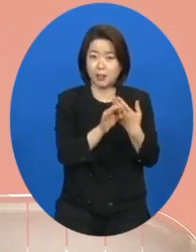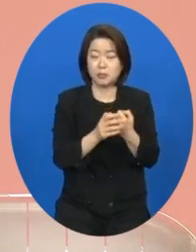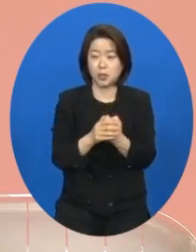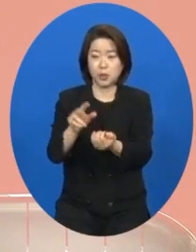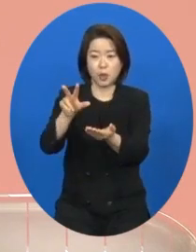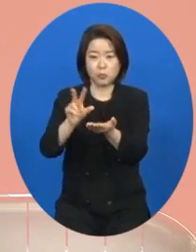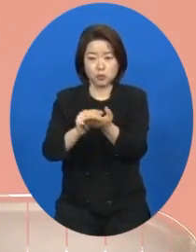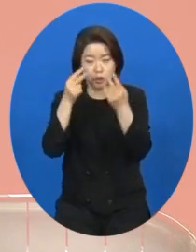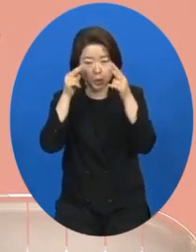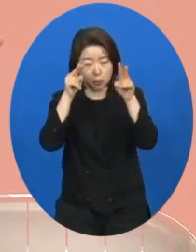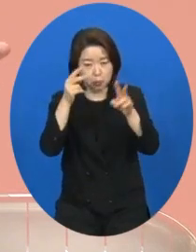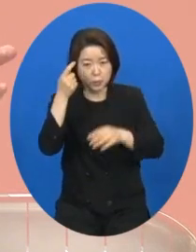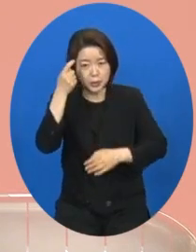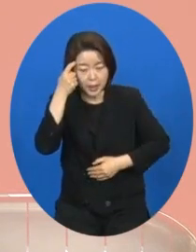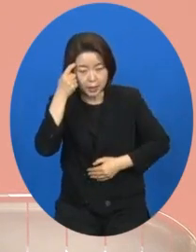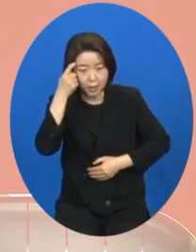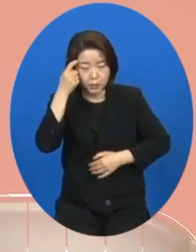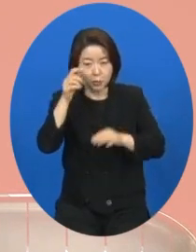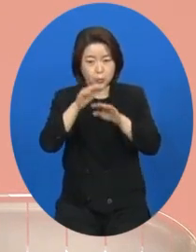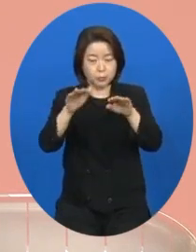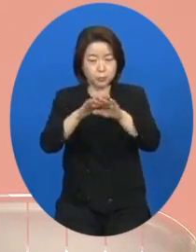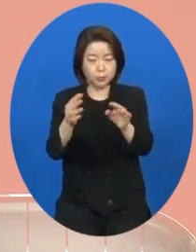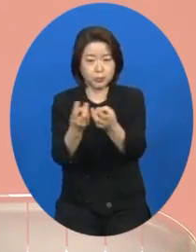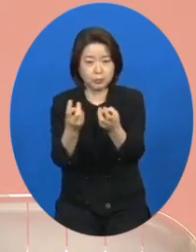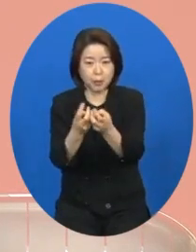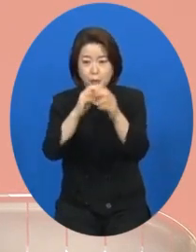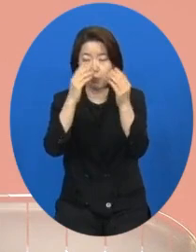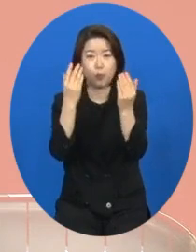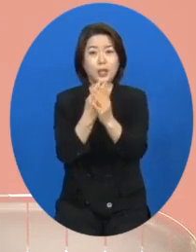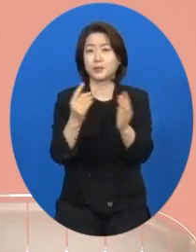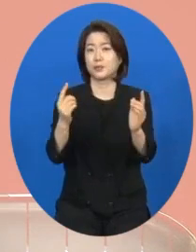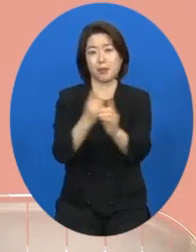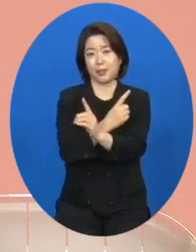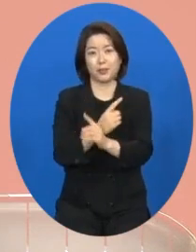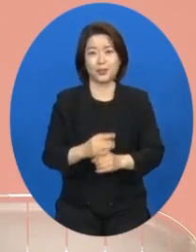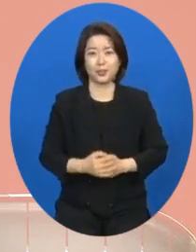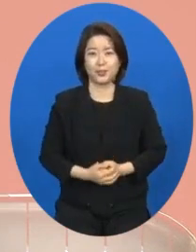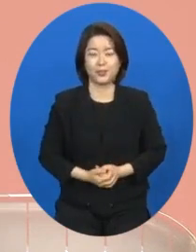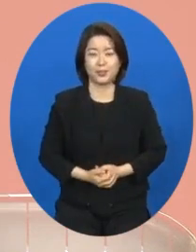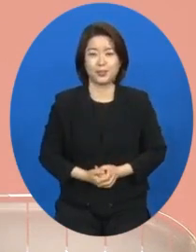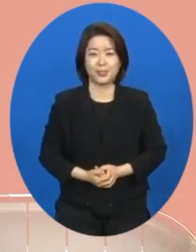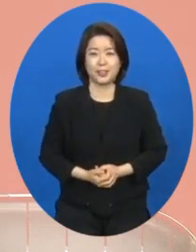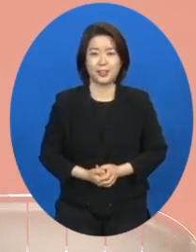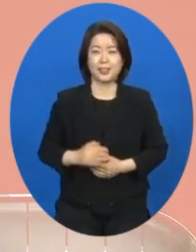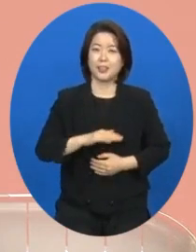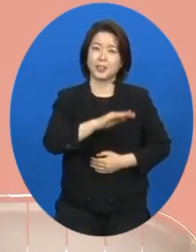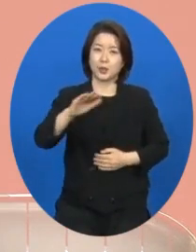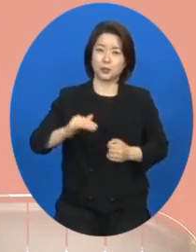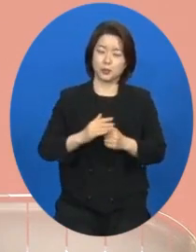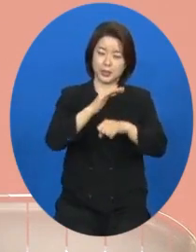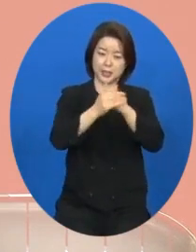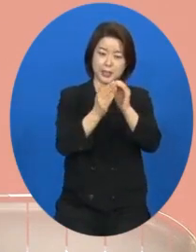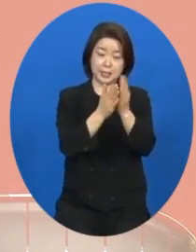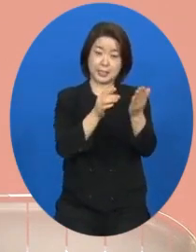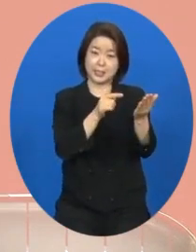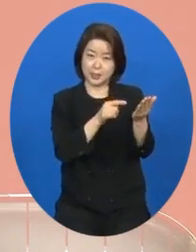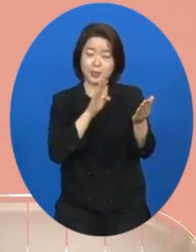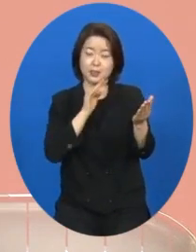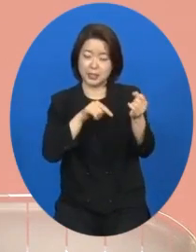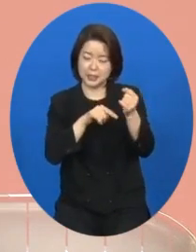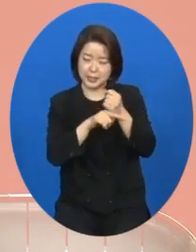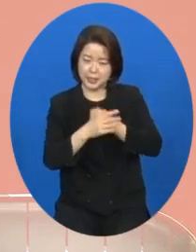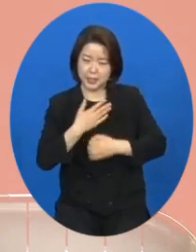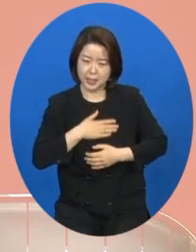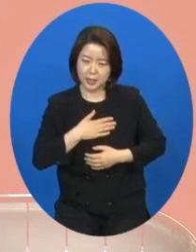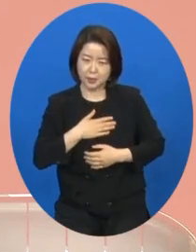문제를 보는 관점과 풀어나가는 방법이 완전히 달라지는 거예요. 우리가 성경의 진리를 알아도